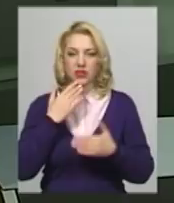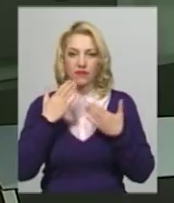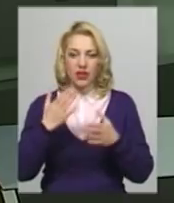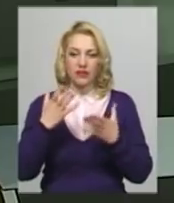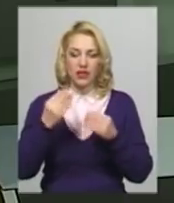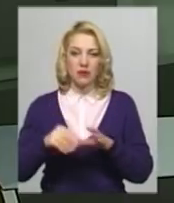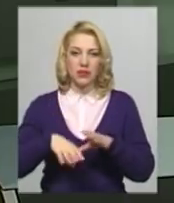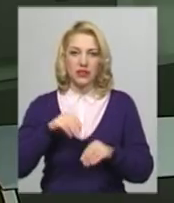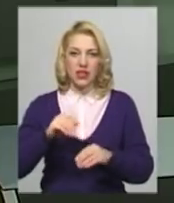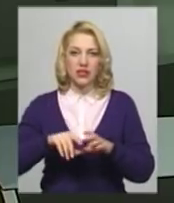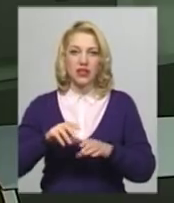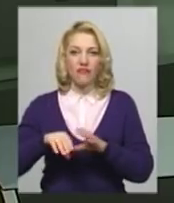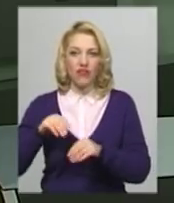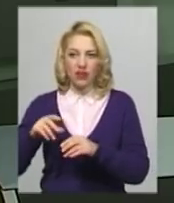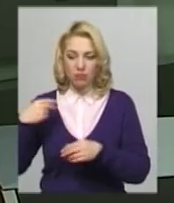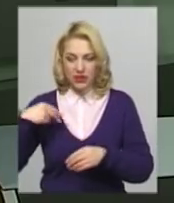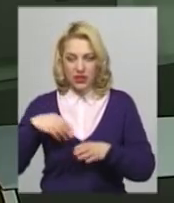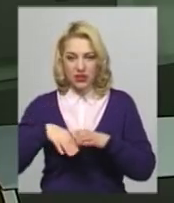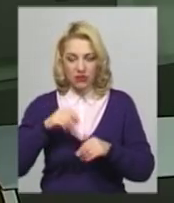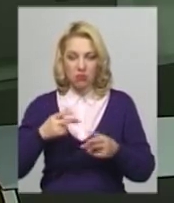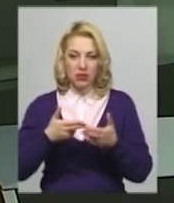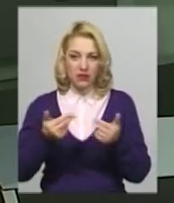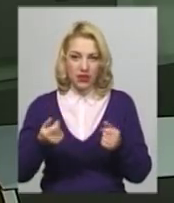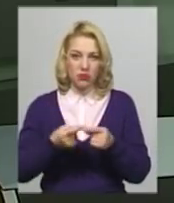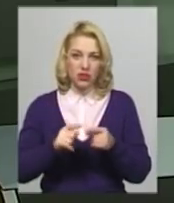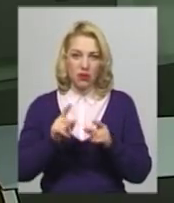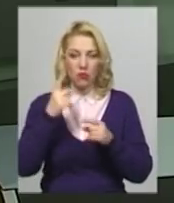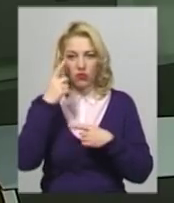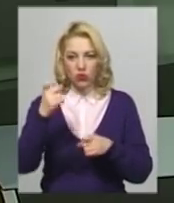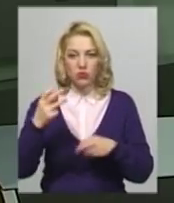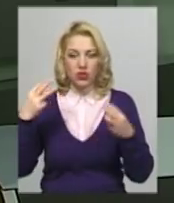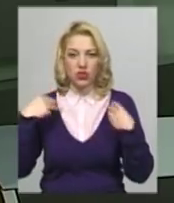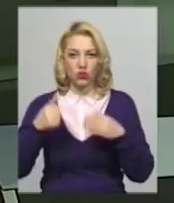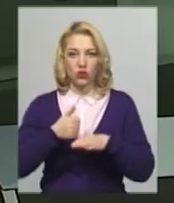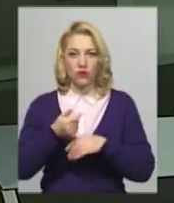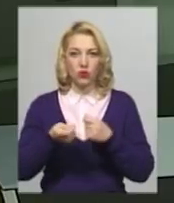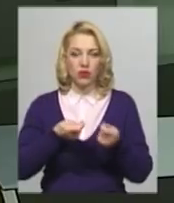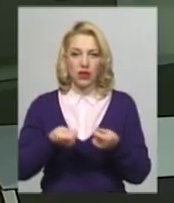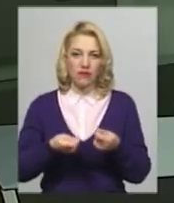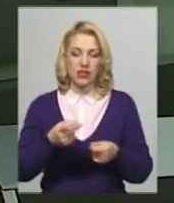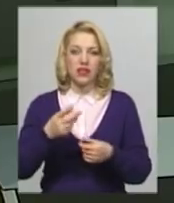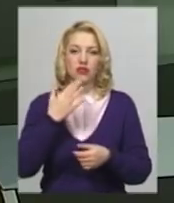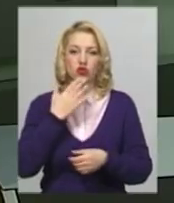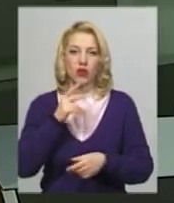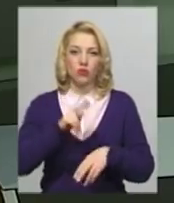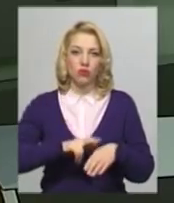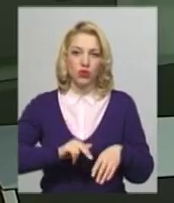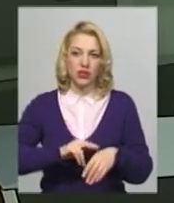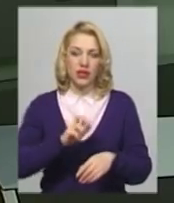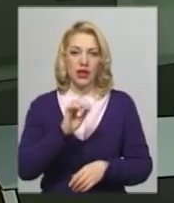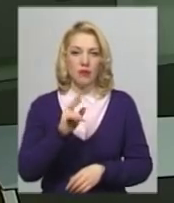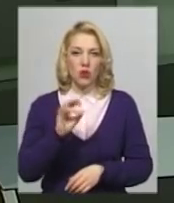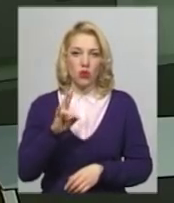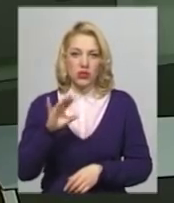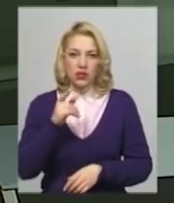день президентських виборів до поліції підтвердились. Про це повідомив начальник головного управління Національної поліції Хмельницької області Василь Віконський.